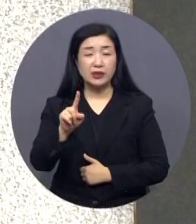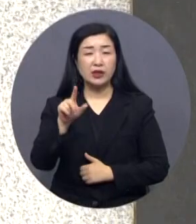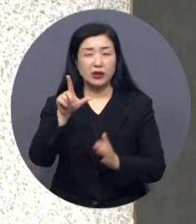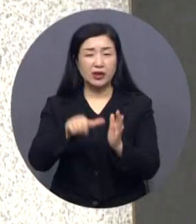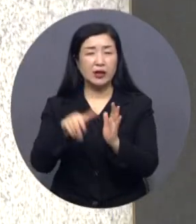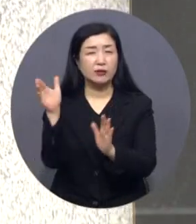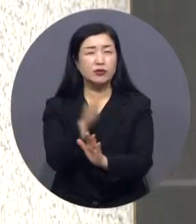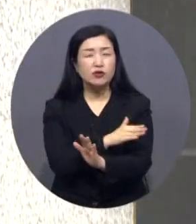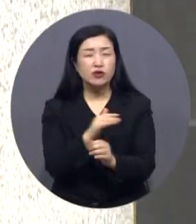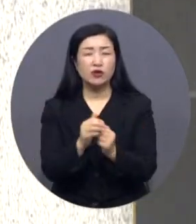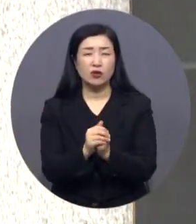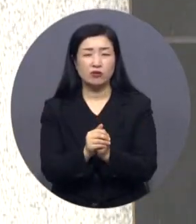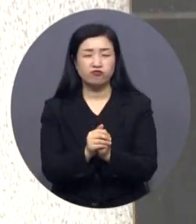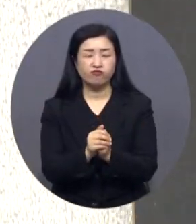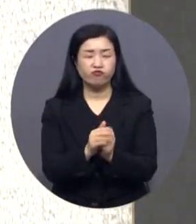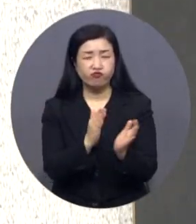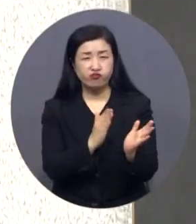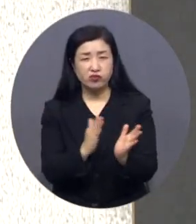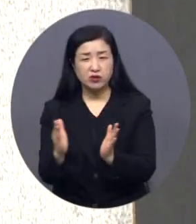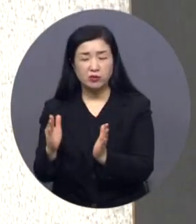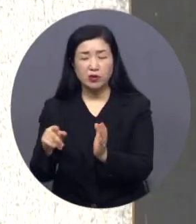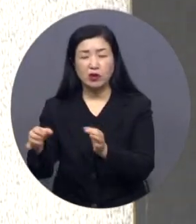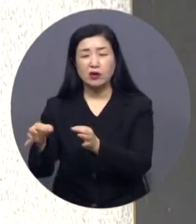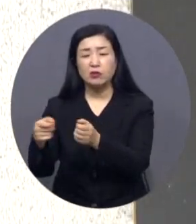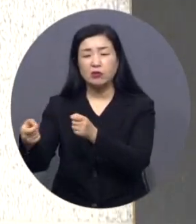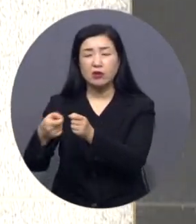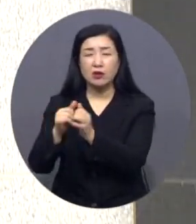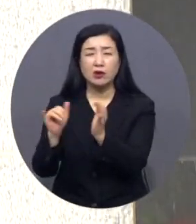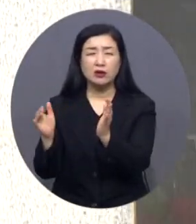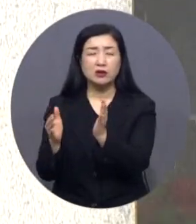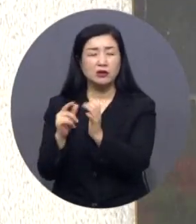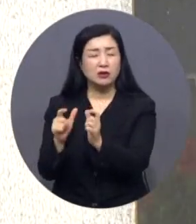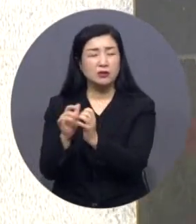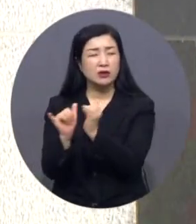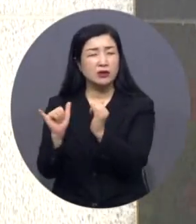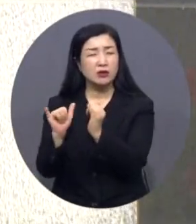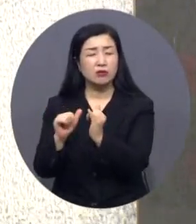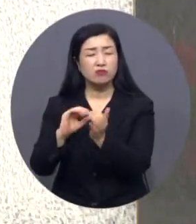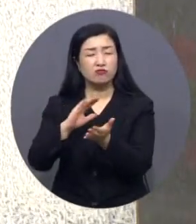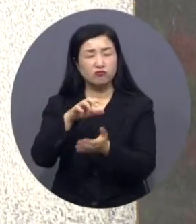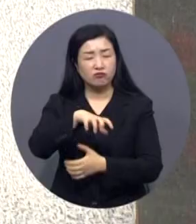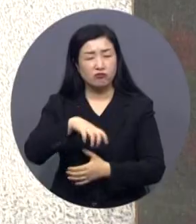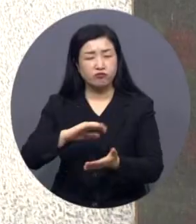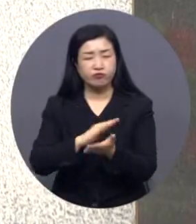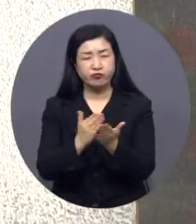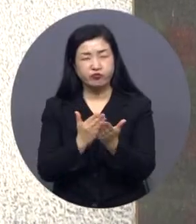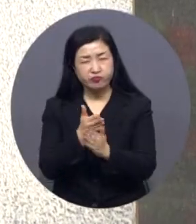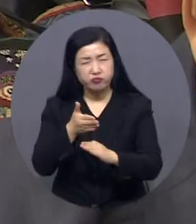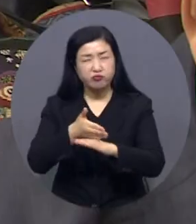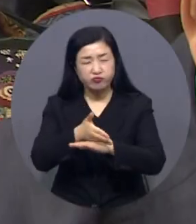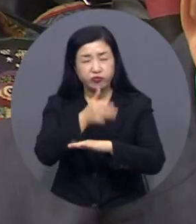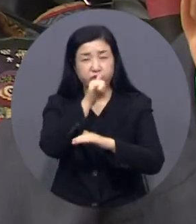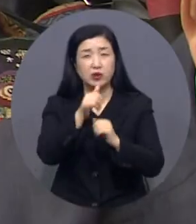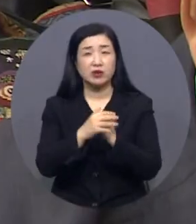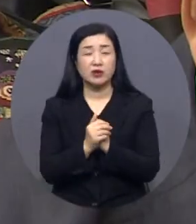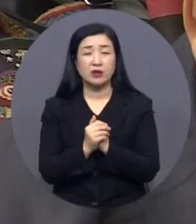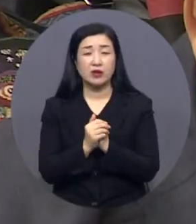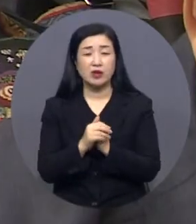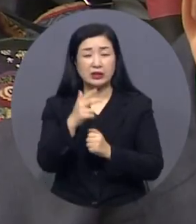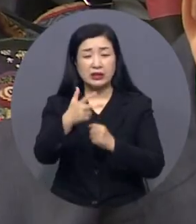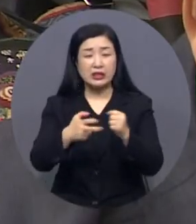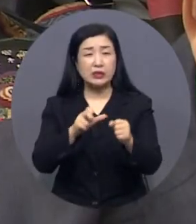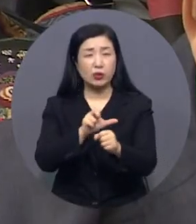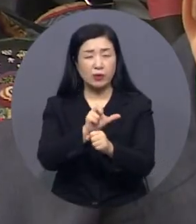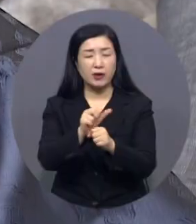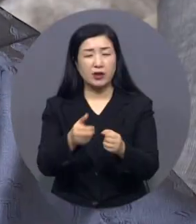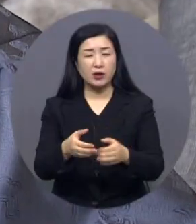설치가 추진됐지만 인근 상인과 주민들의 반발에 부딪혀 장소가 바뀌고 지연돼 왔습니다. 75년